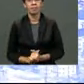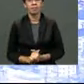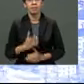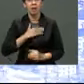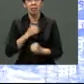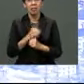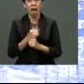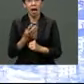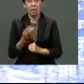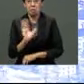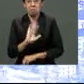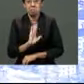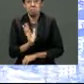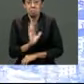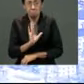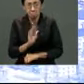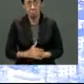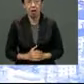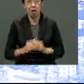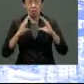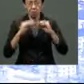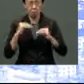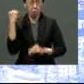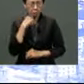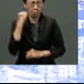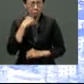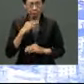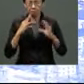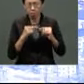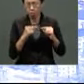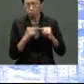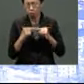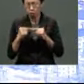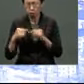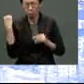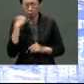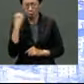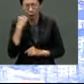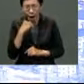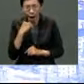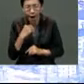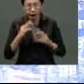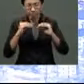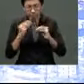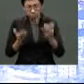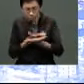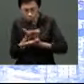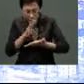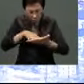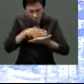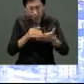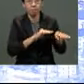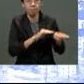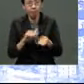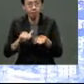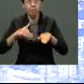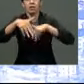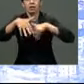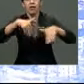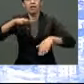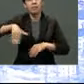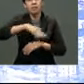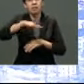น้อยลงนะครับตอนนี้เราประชุมกันบ่อยมากขึ้นเพื่อให้มีการเตรียมการให้พี่น้องประชาชนได้เข้